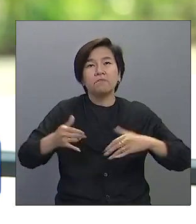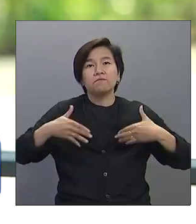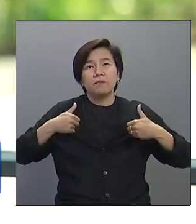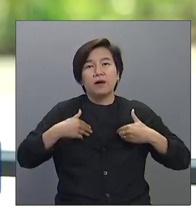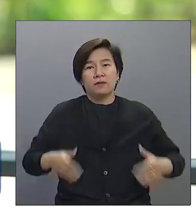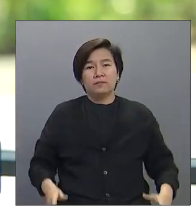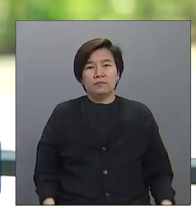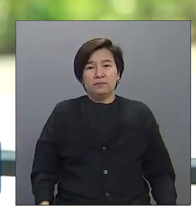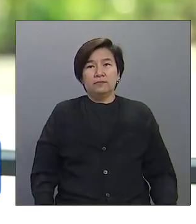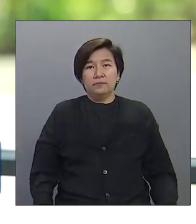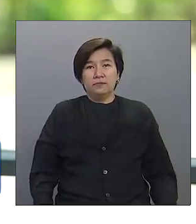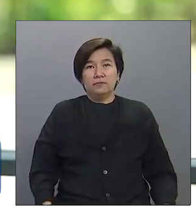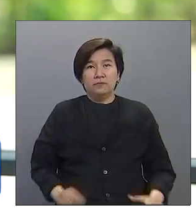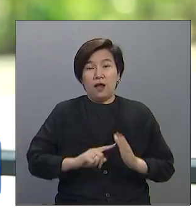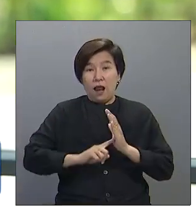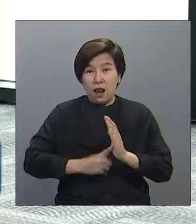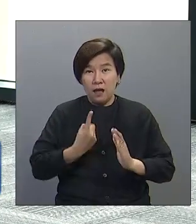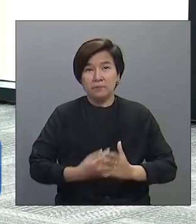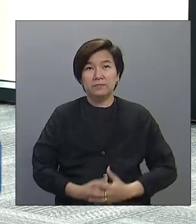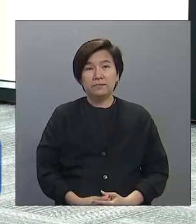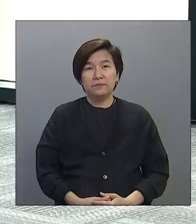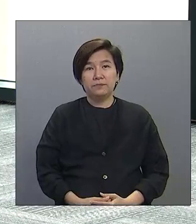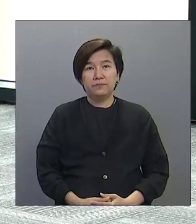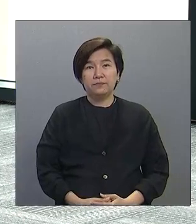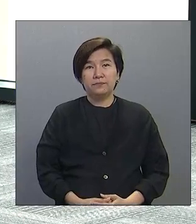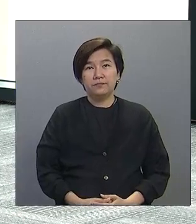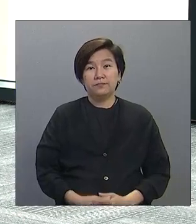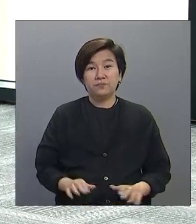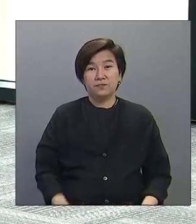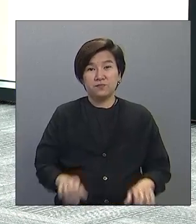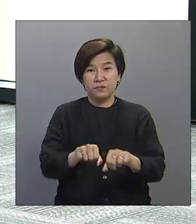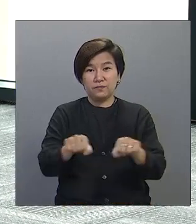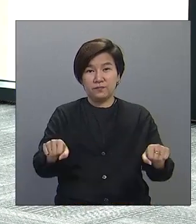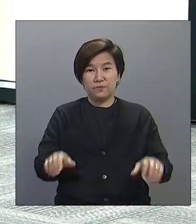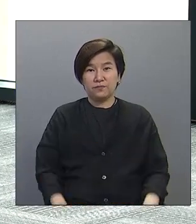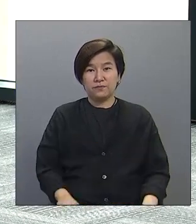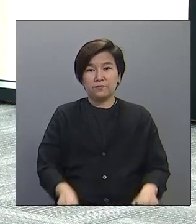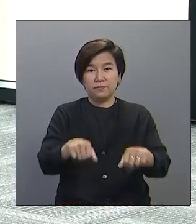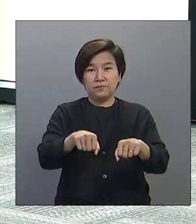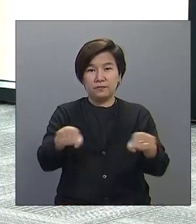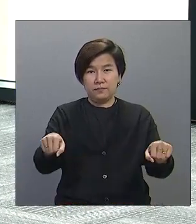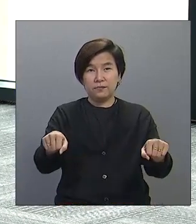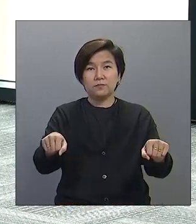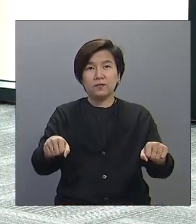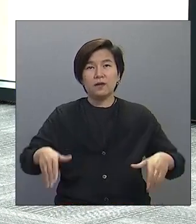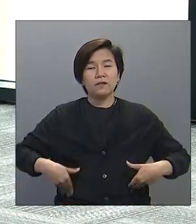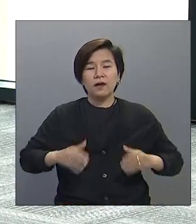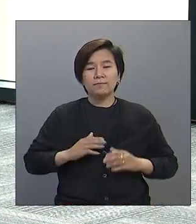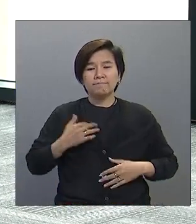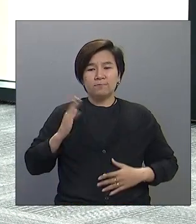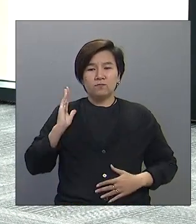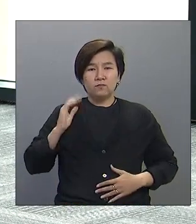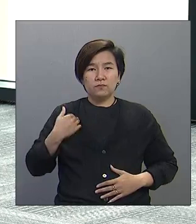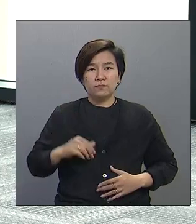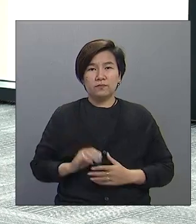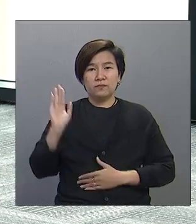เลยค่ะที่เก้าอี้นะคะเรามาเริ่มท่าแรกกันเลยขาจะเปิดกว้างนะคะเท่าสะโพกได้เอาให้รู้สึกลำตัวสบายที่สุดนะคะ